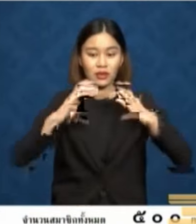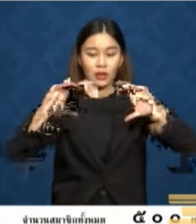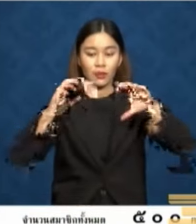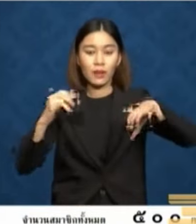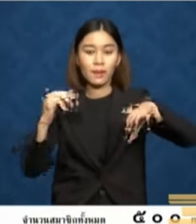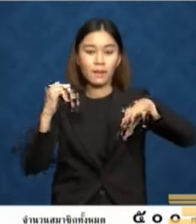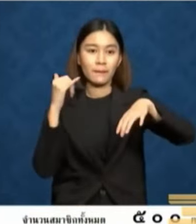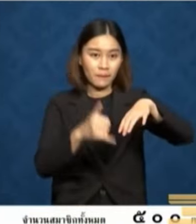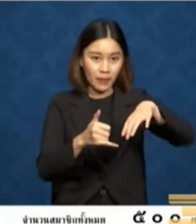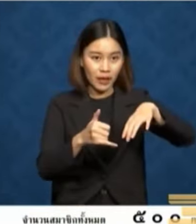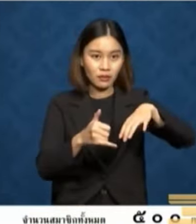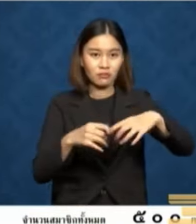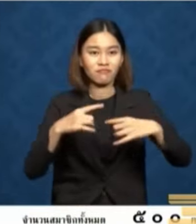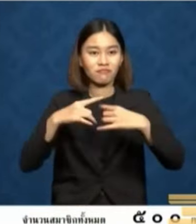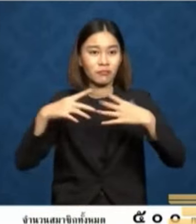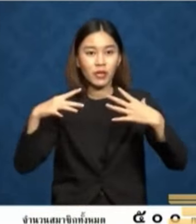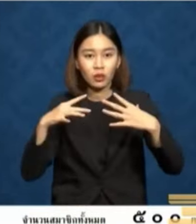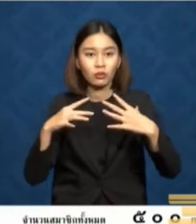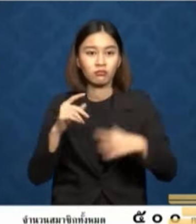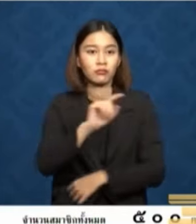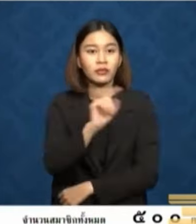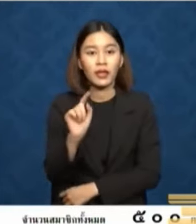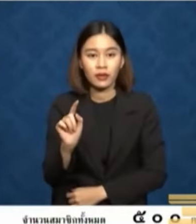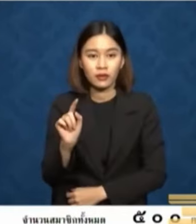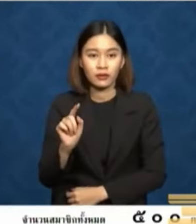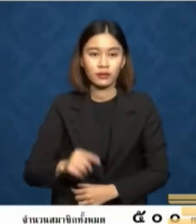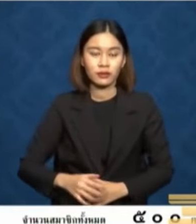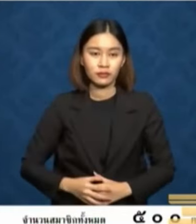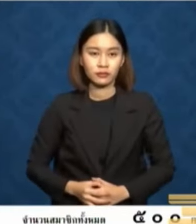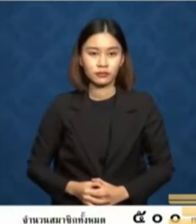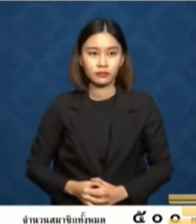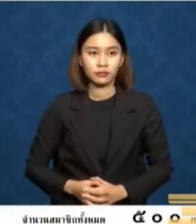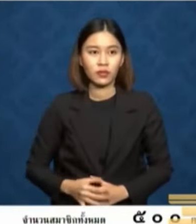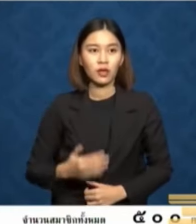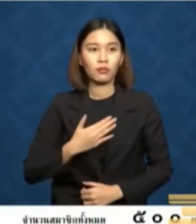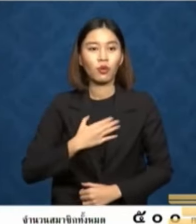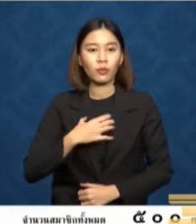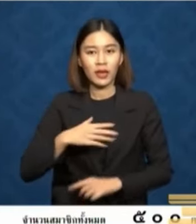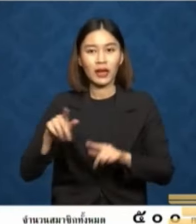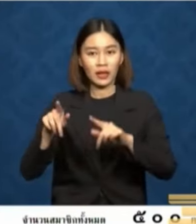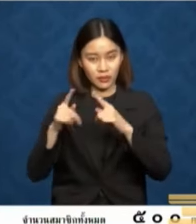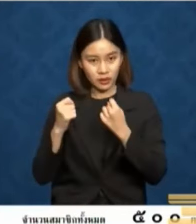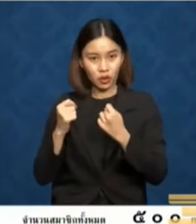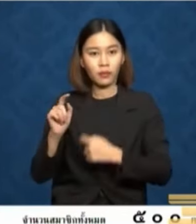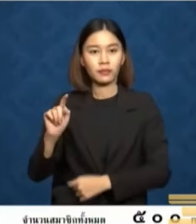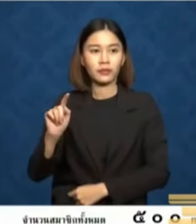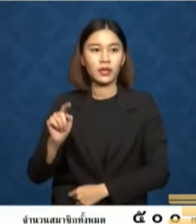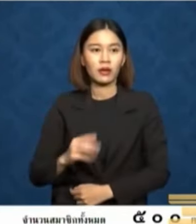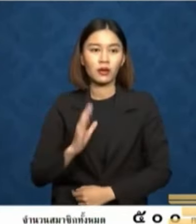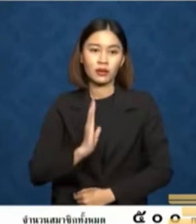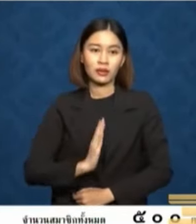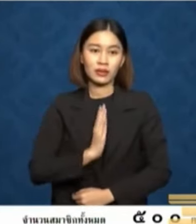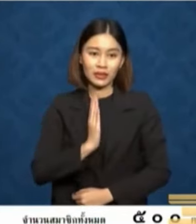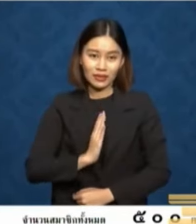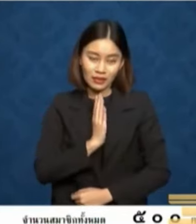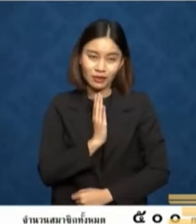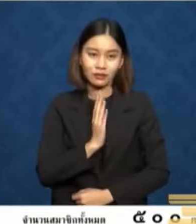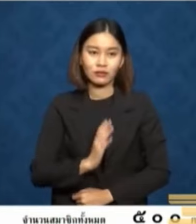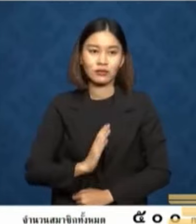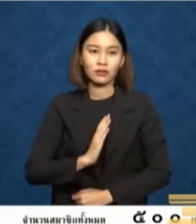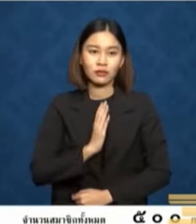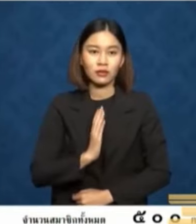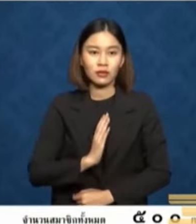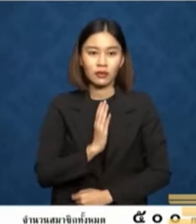ทำเนียบไม่เหมาะสมตรงไหนผมอยากให้ท่านมาตอบด้วยว่านี่คือเกียรติยศนี่คือศักดิ์